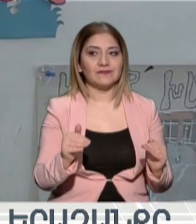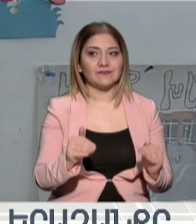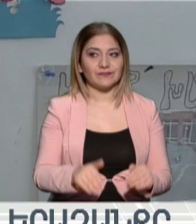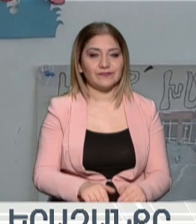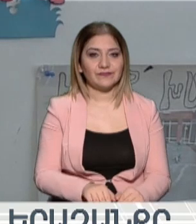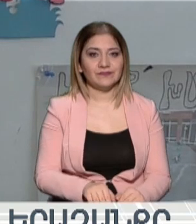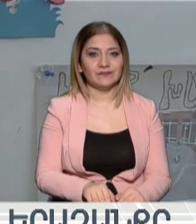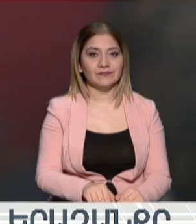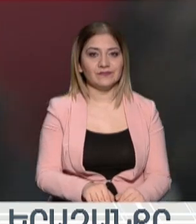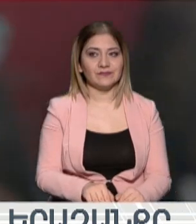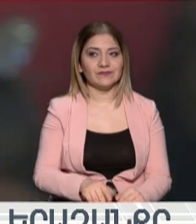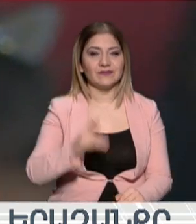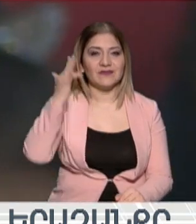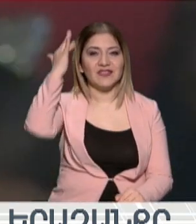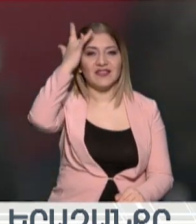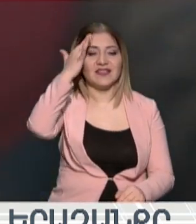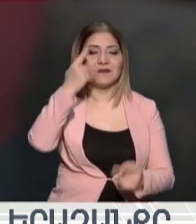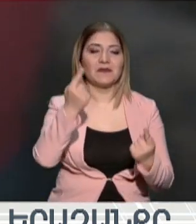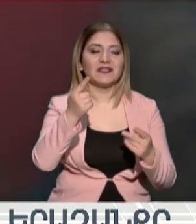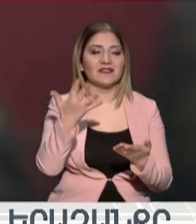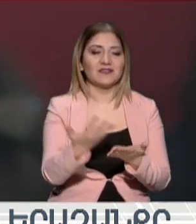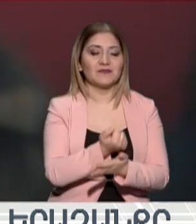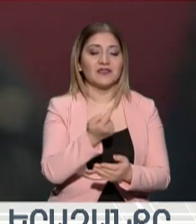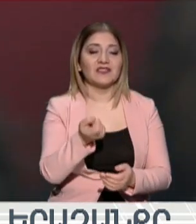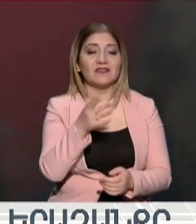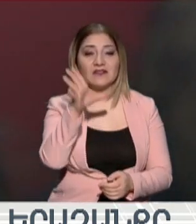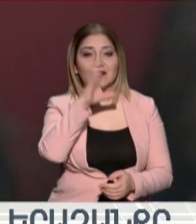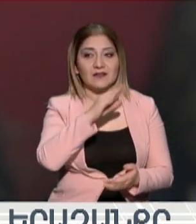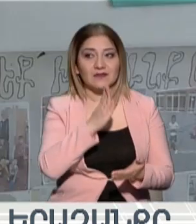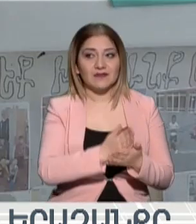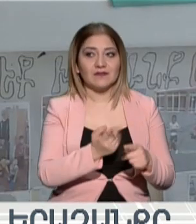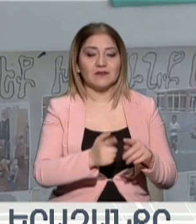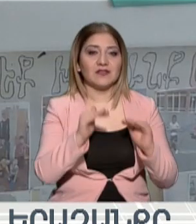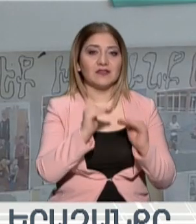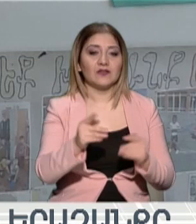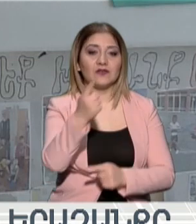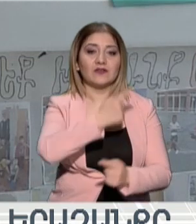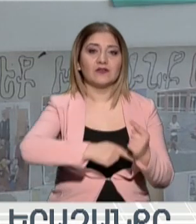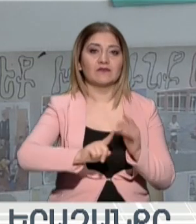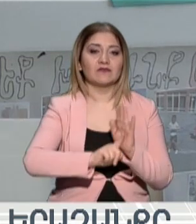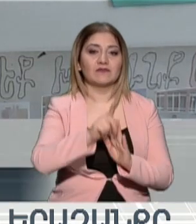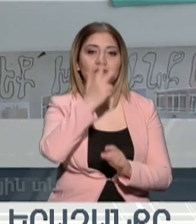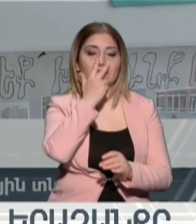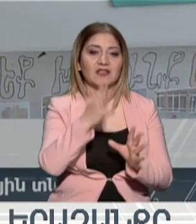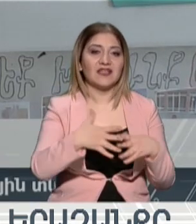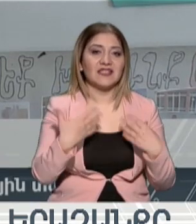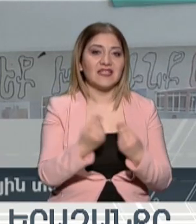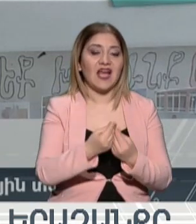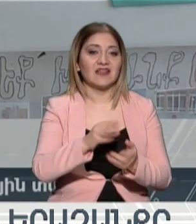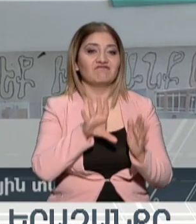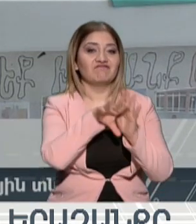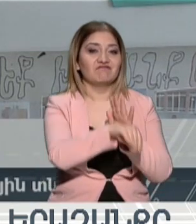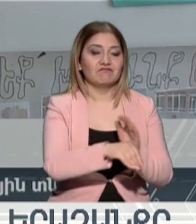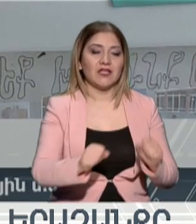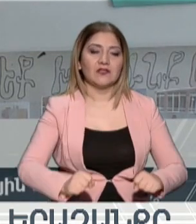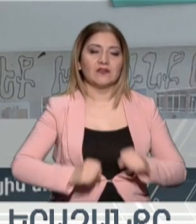այս իր տիեզերական նպատակին, եթե կա մի փոքր շանս, որպեսզի երեխան վերադառնա կենսաբանական ընտանիք, մենք